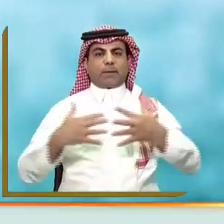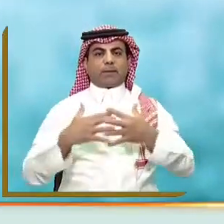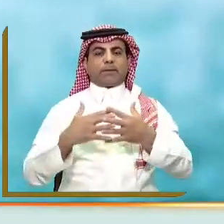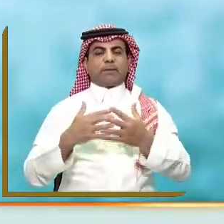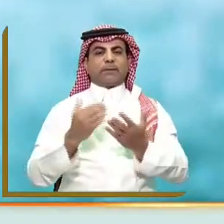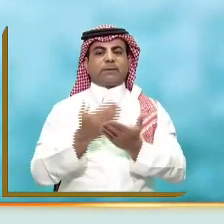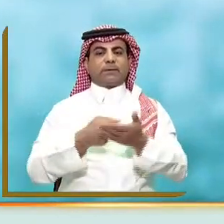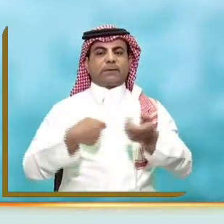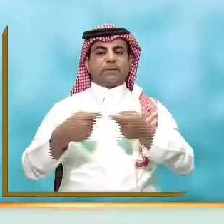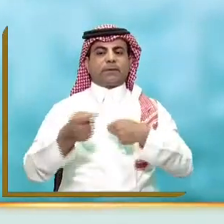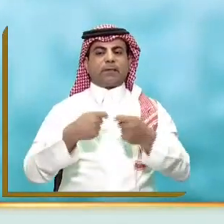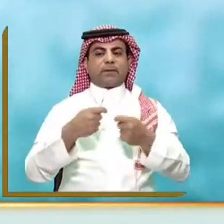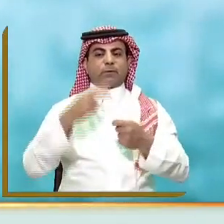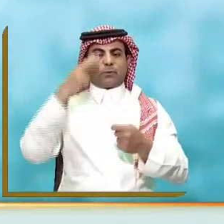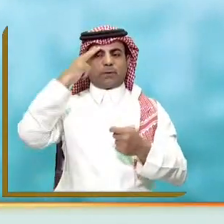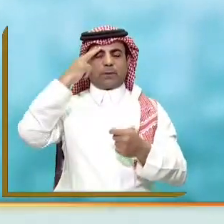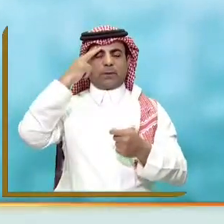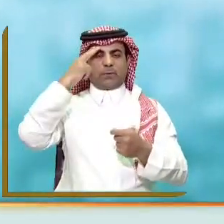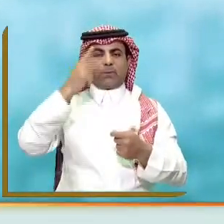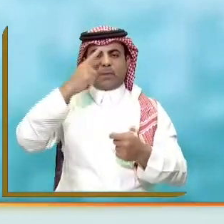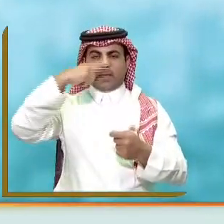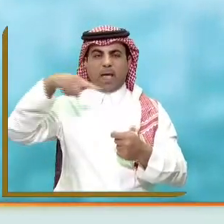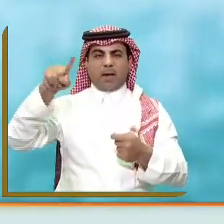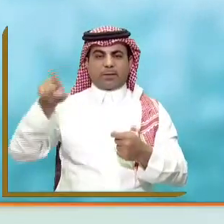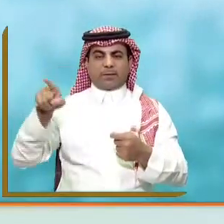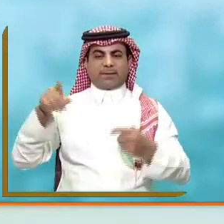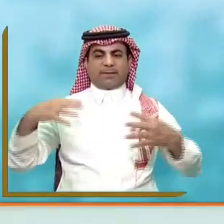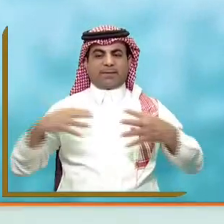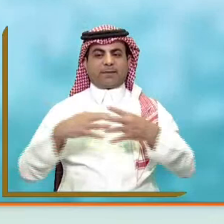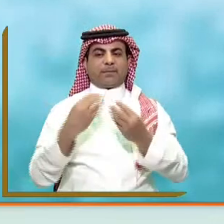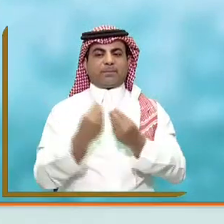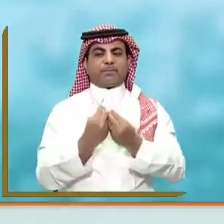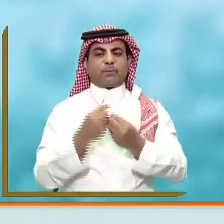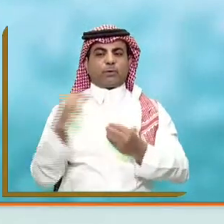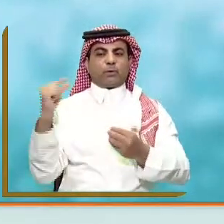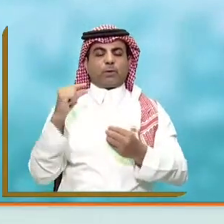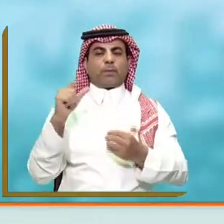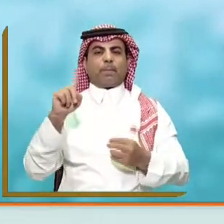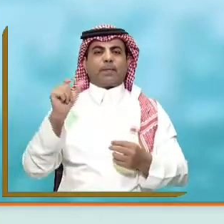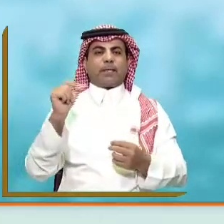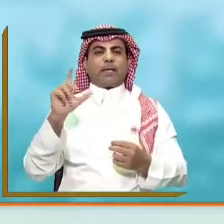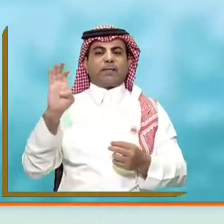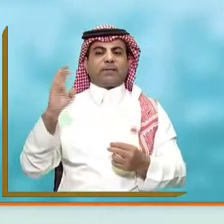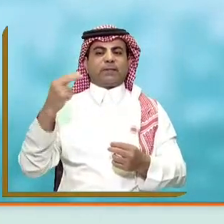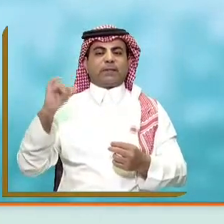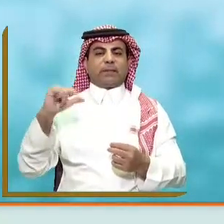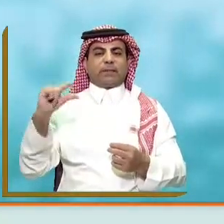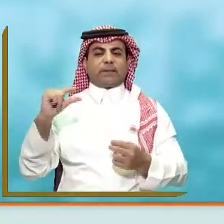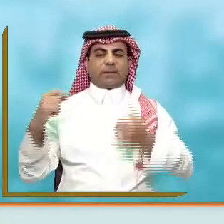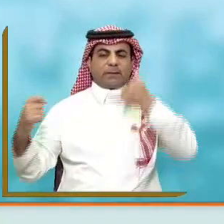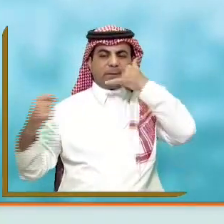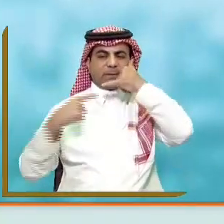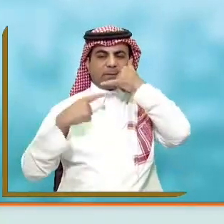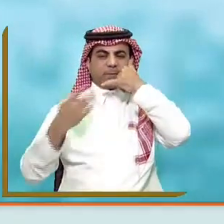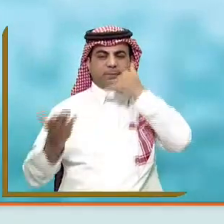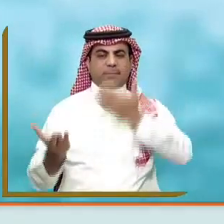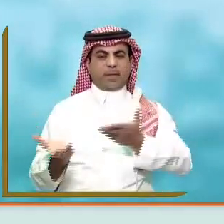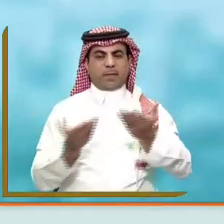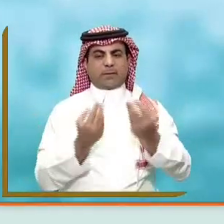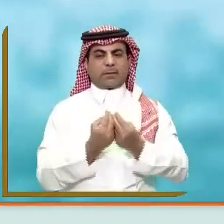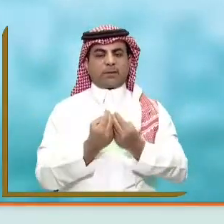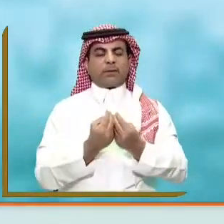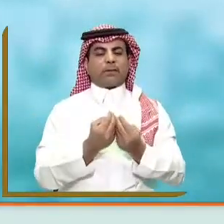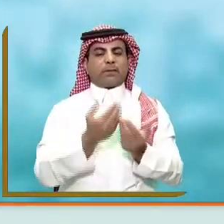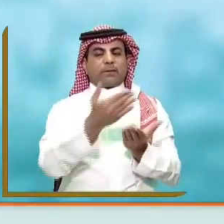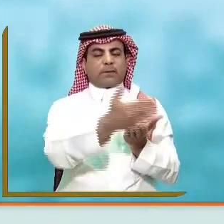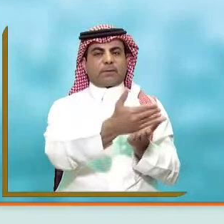وحول أهمية هذه العلاقات الاقتصادية بين المملكة ومملكة تايلاند، معنا الكاتب الاقتصادي الدكتور بندر الجعيد. أهلاً بك